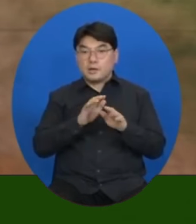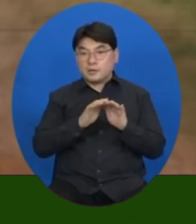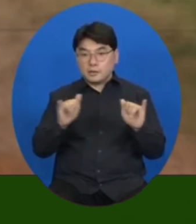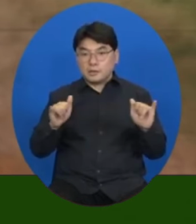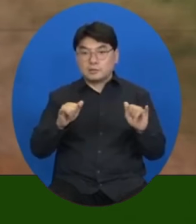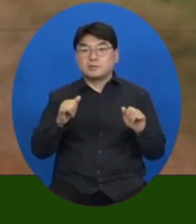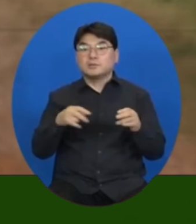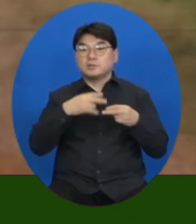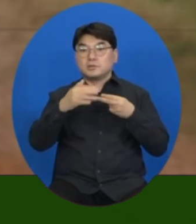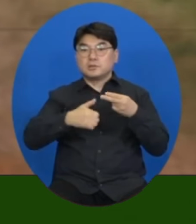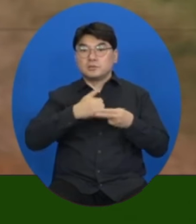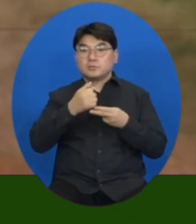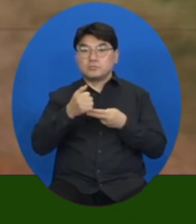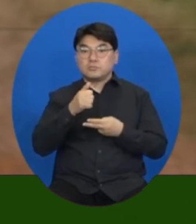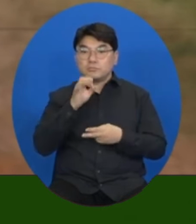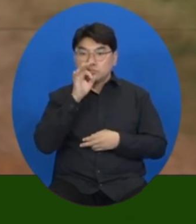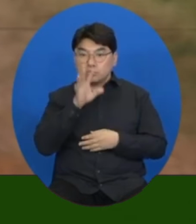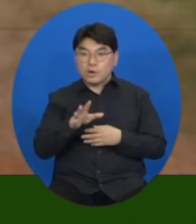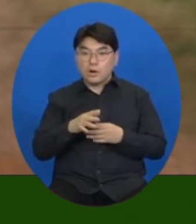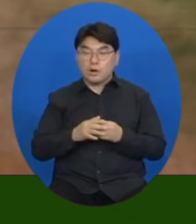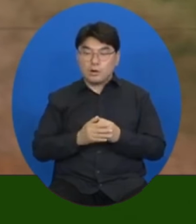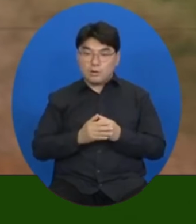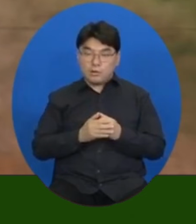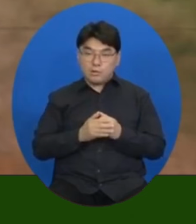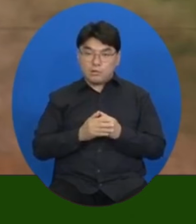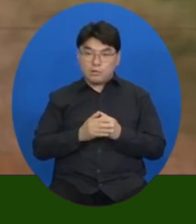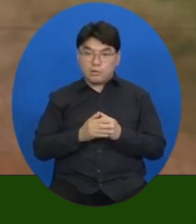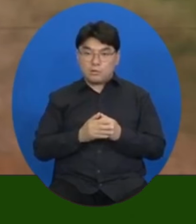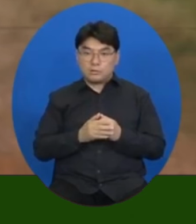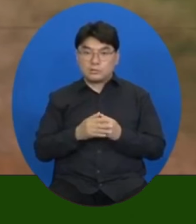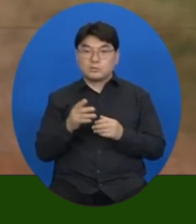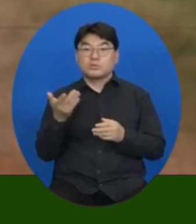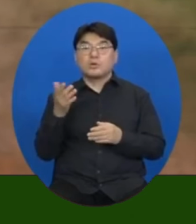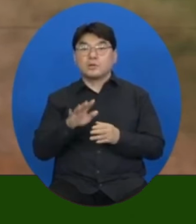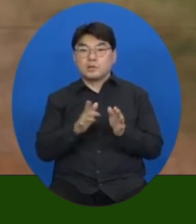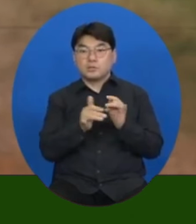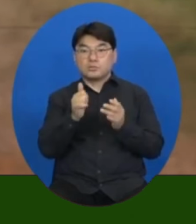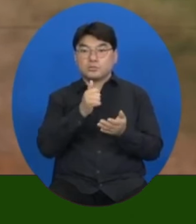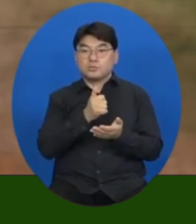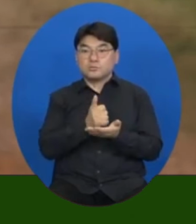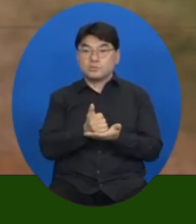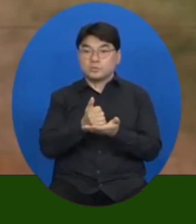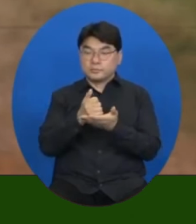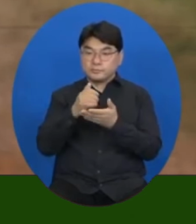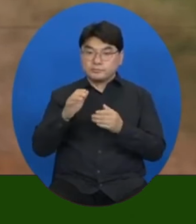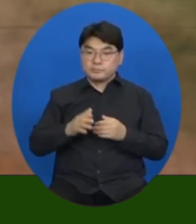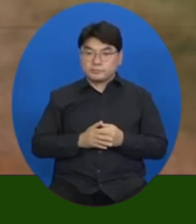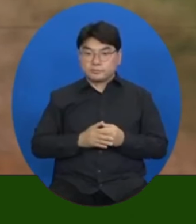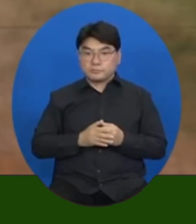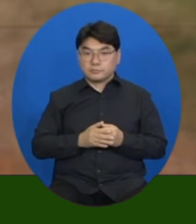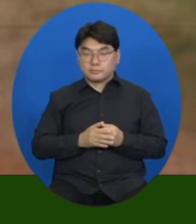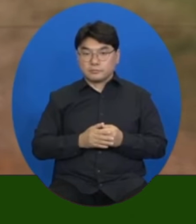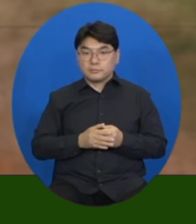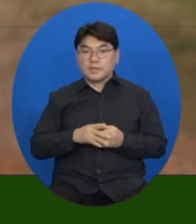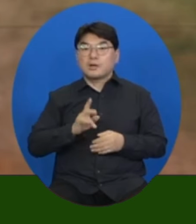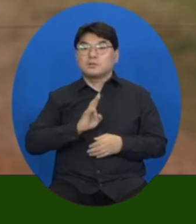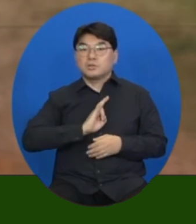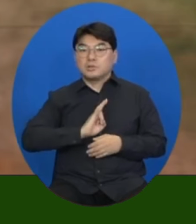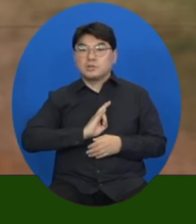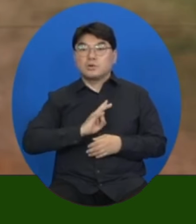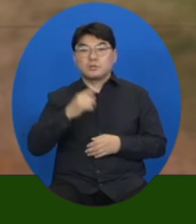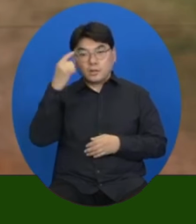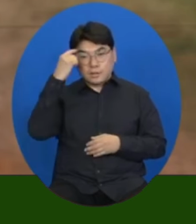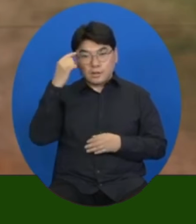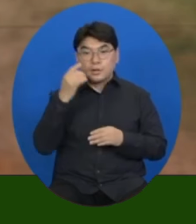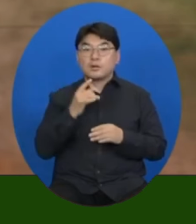신이 됩니다 이거 이슬람 입장에서 이건 신성 모독에 그래서 이슬람 입장에서는 예수님은 그저 선지자인뿐입니다 하나 인간일 뿐이에요 절대